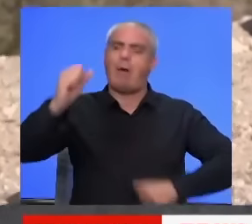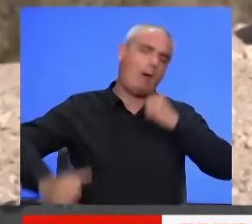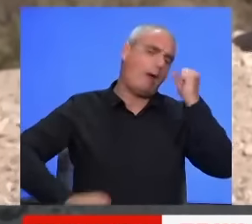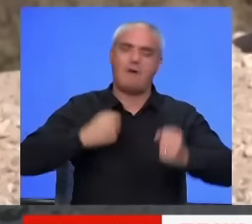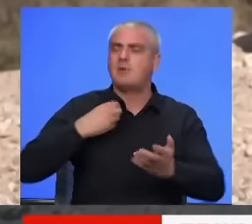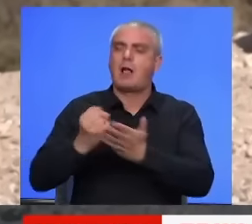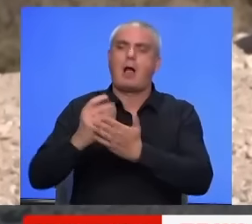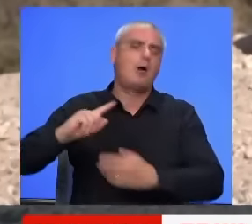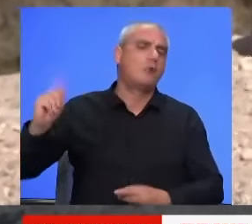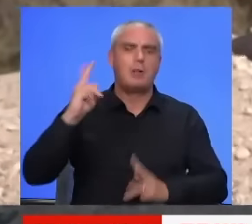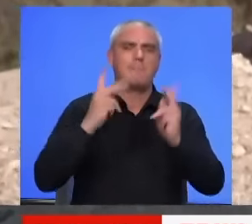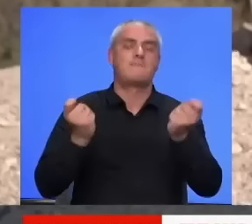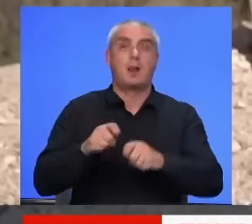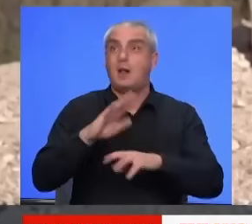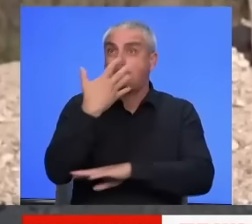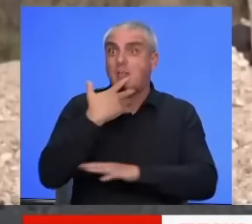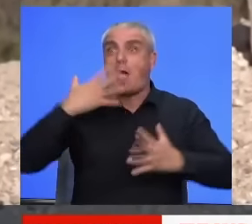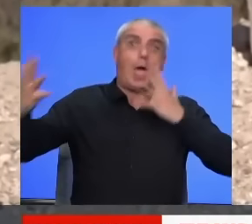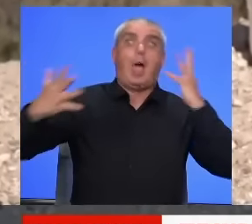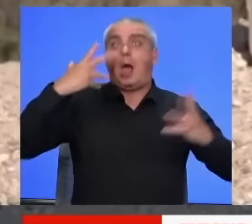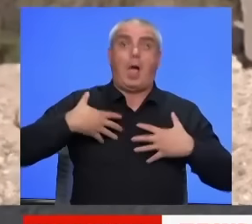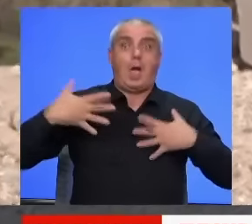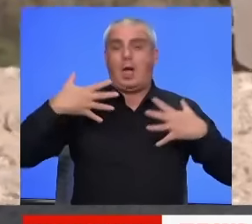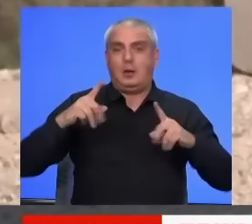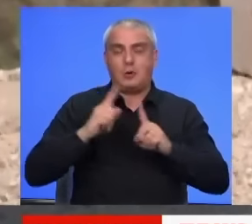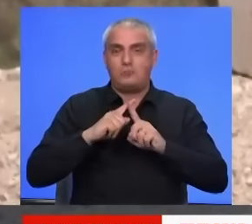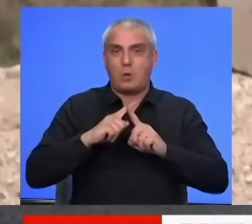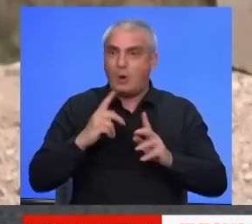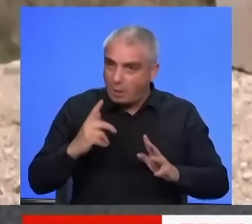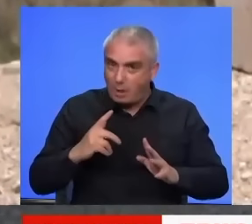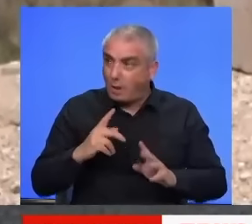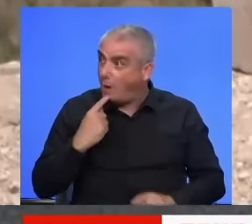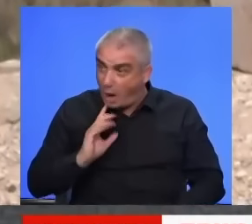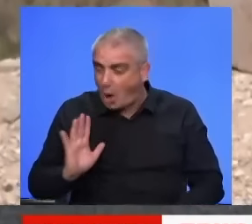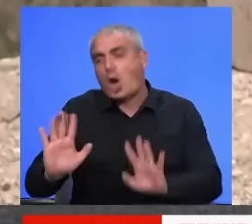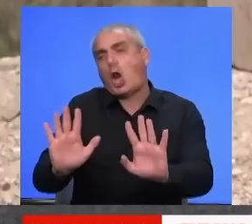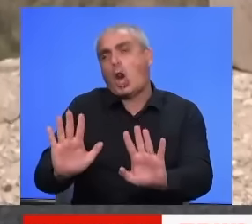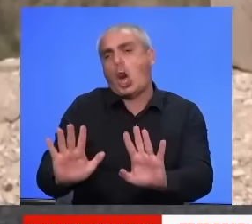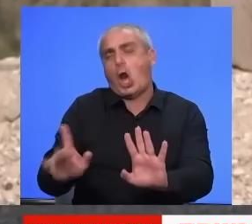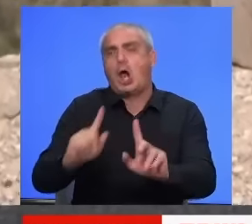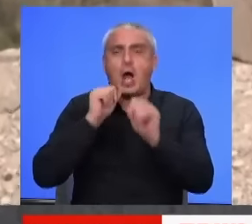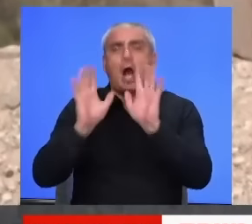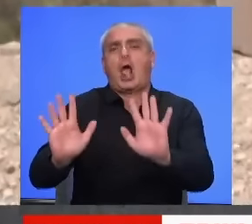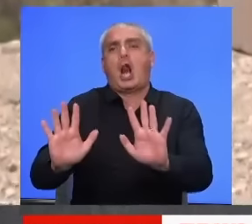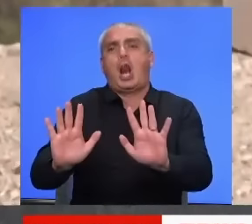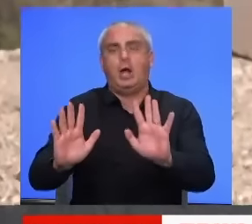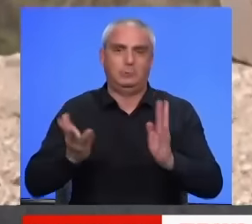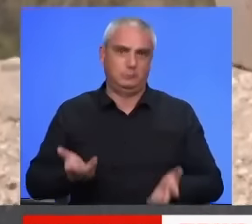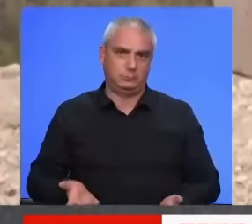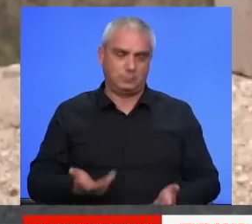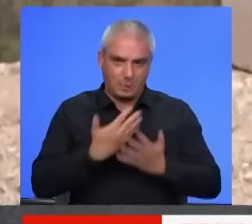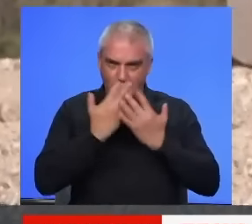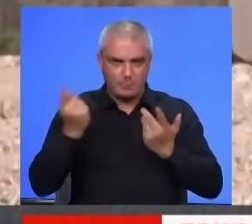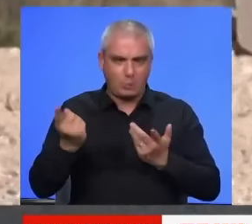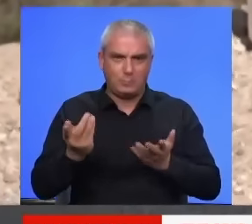כולם ואני אסגור את המפעל. ואז כל המדינה, כמו איזה הורים שפוטים, אומרים, לא, לא, רק שהתינוק לא יצרח, רק שזה. עכשיו, ברור שדוחים